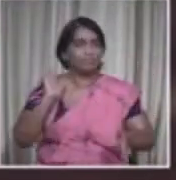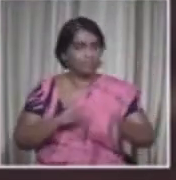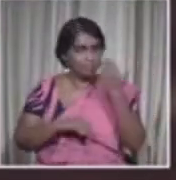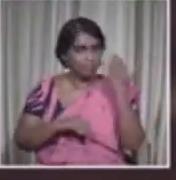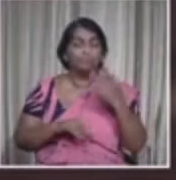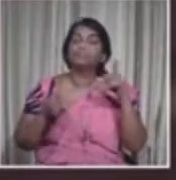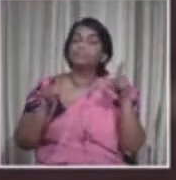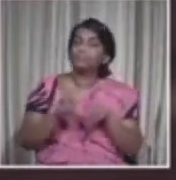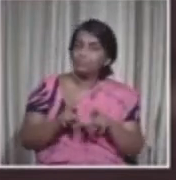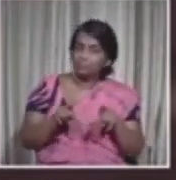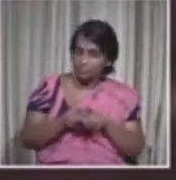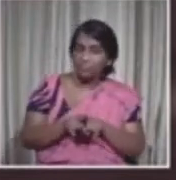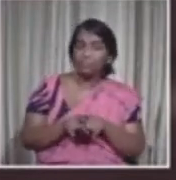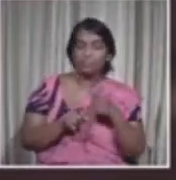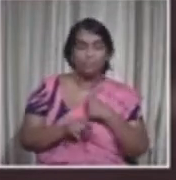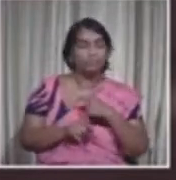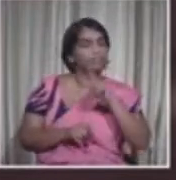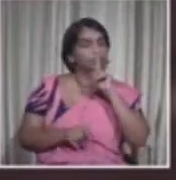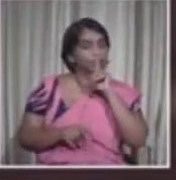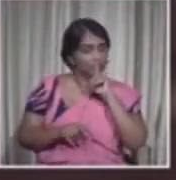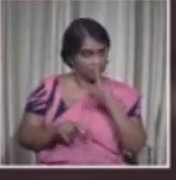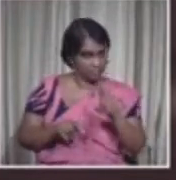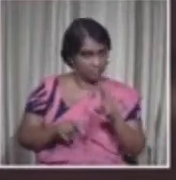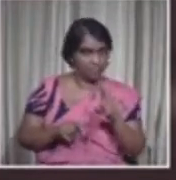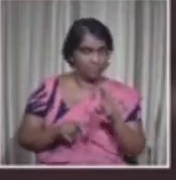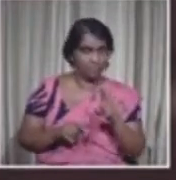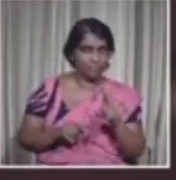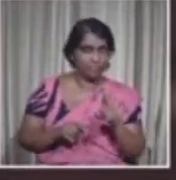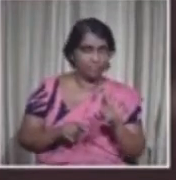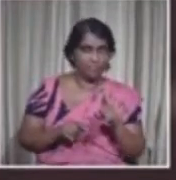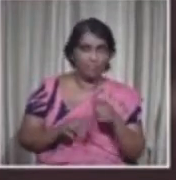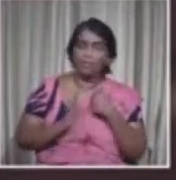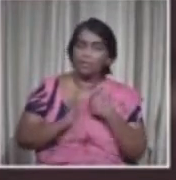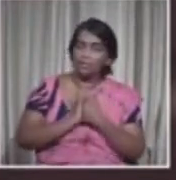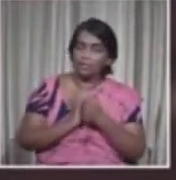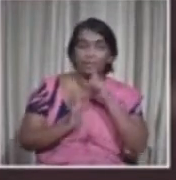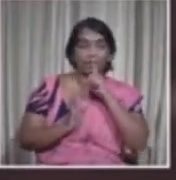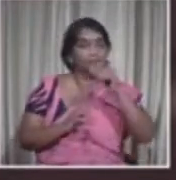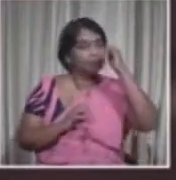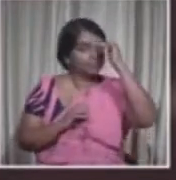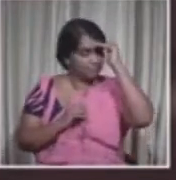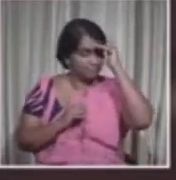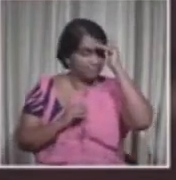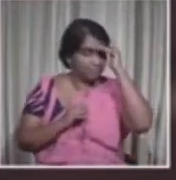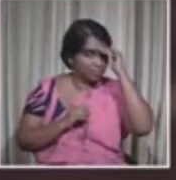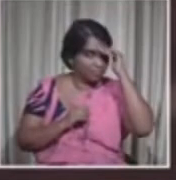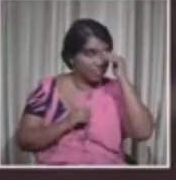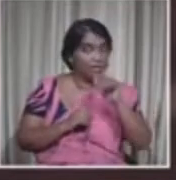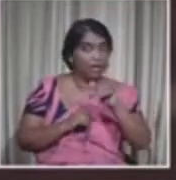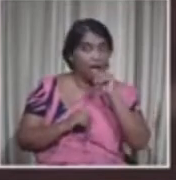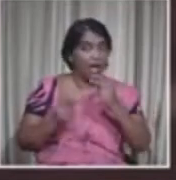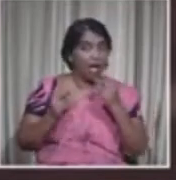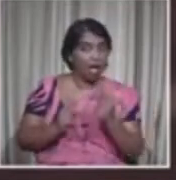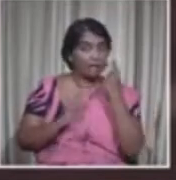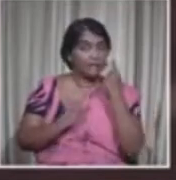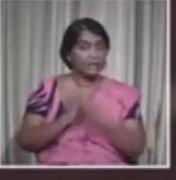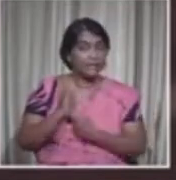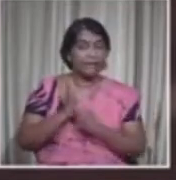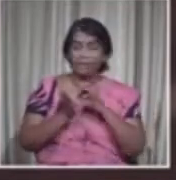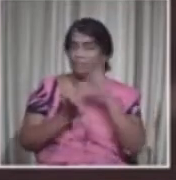ඒ නිසා මම මතක් කරන ඔබතුමාලට ගරු කතානායකතුමනි, එක පැත්තකින් හදිසි නීතිය ගැන කතා